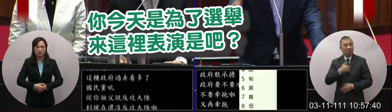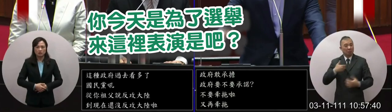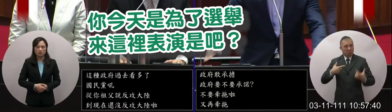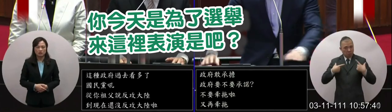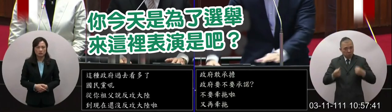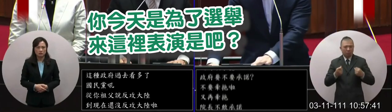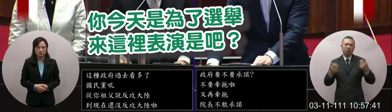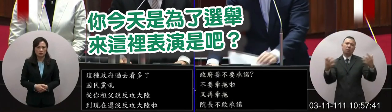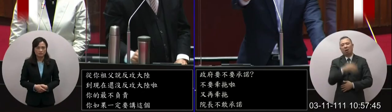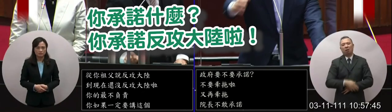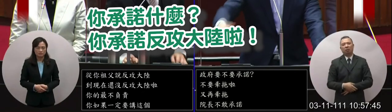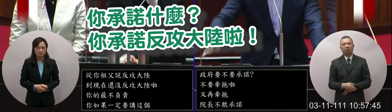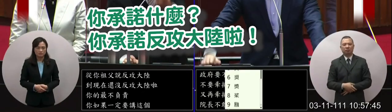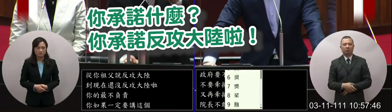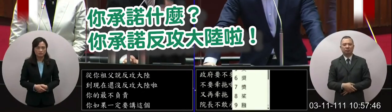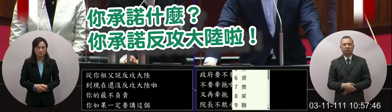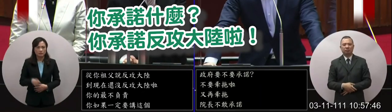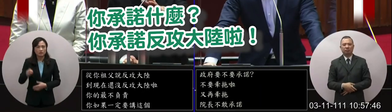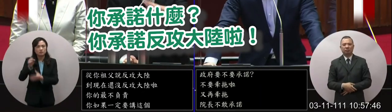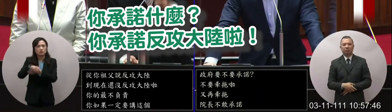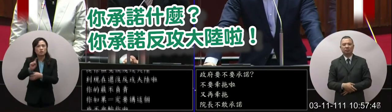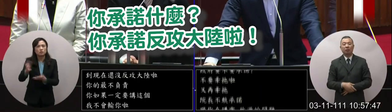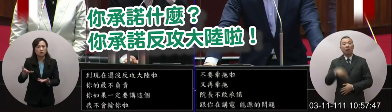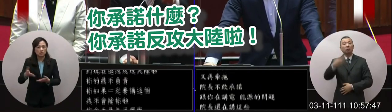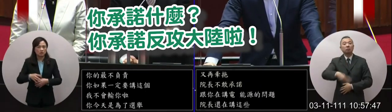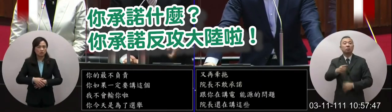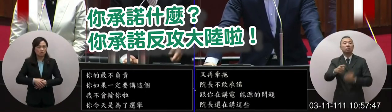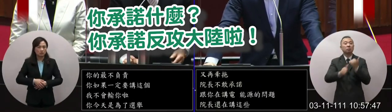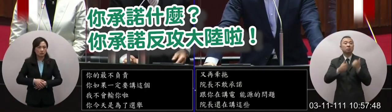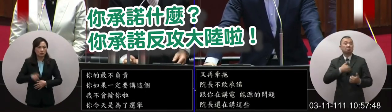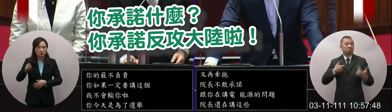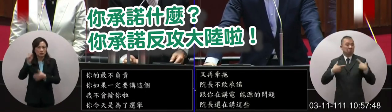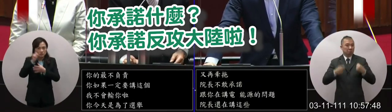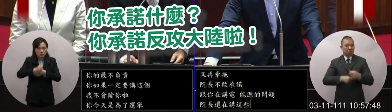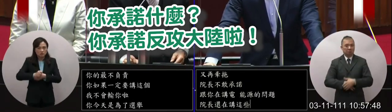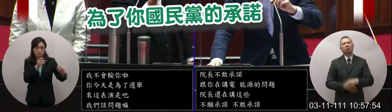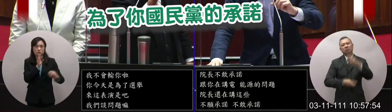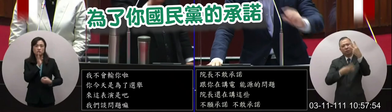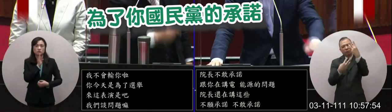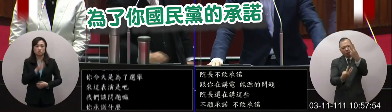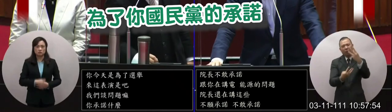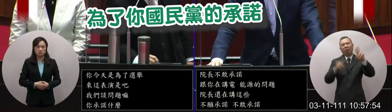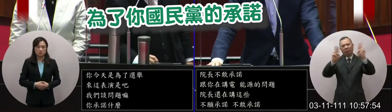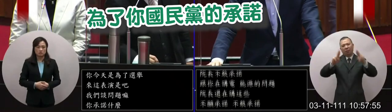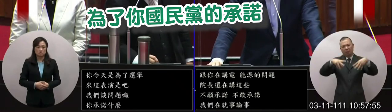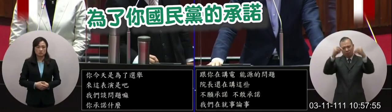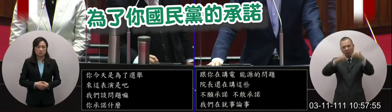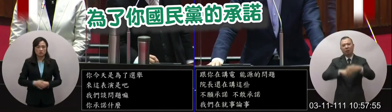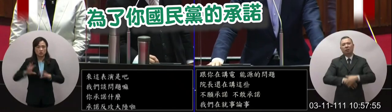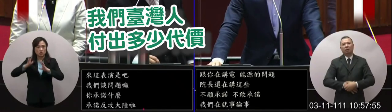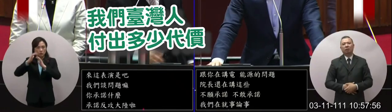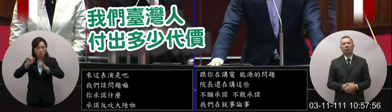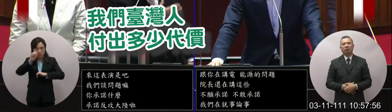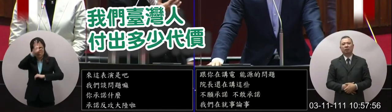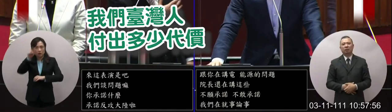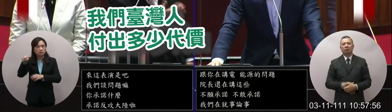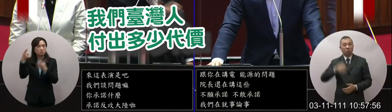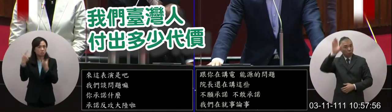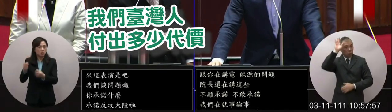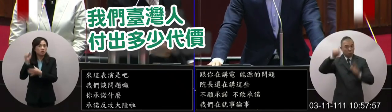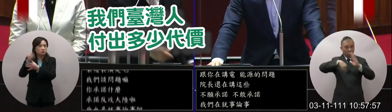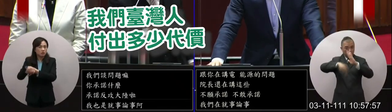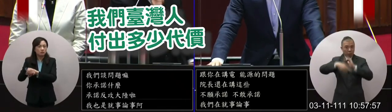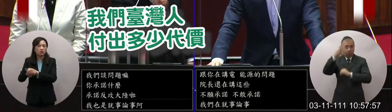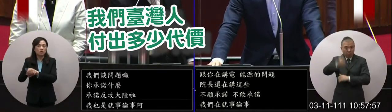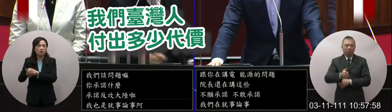票 的问题， 你承诺什么？你承诺反攻大陆了？为了你国民党的承诺，我们台